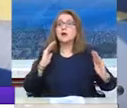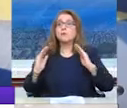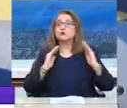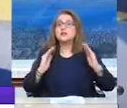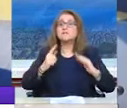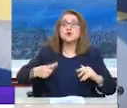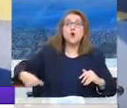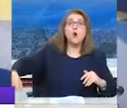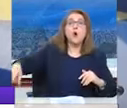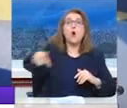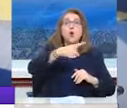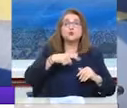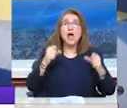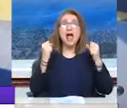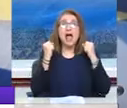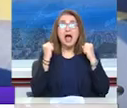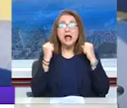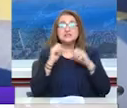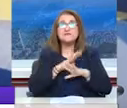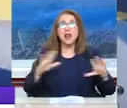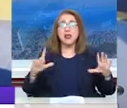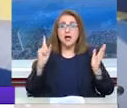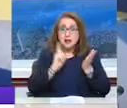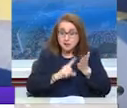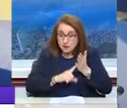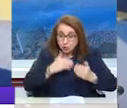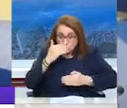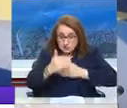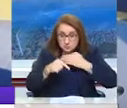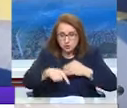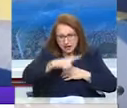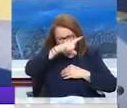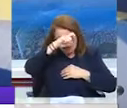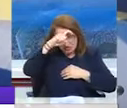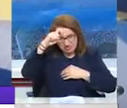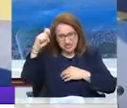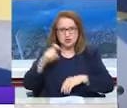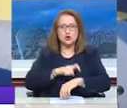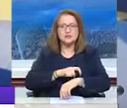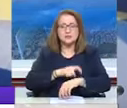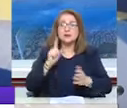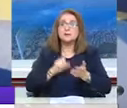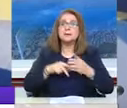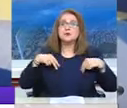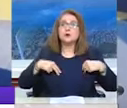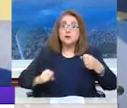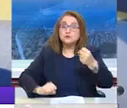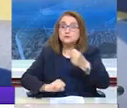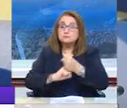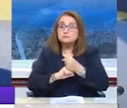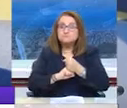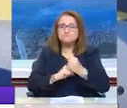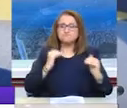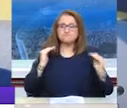περιβάλλον αντιμετώπισης των εξαιρετικά δύσκολων και έκτακτων αυτών συνθήκων. Πρέπει όλοι μας να